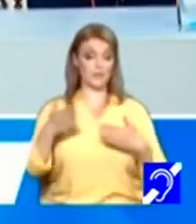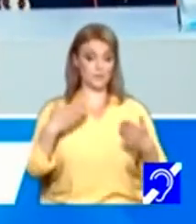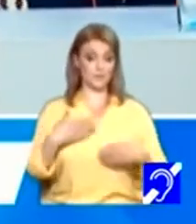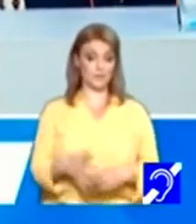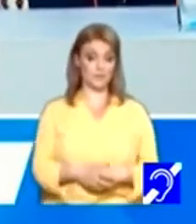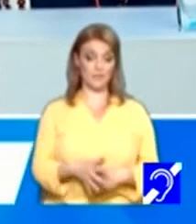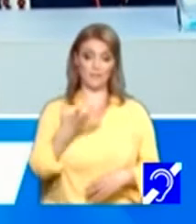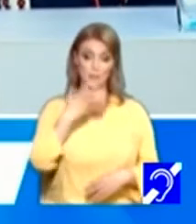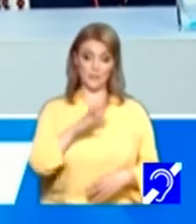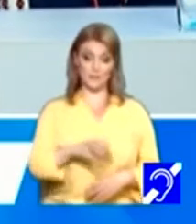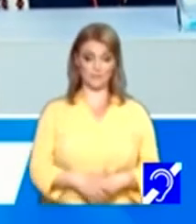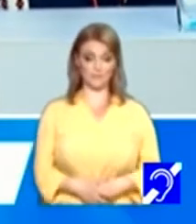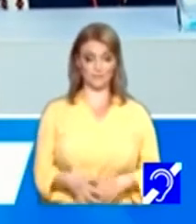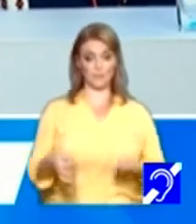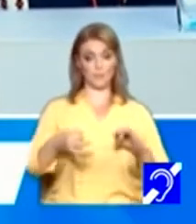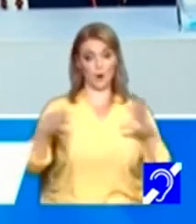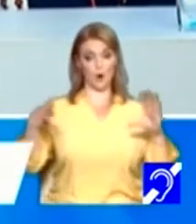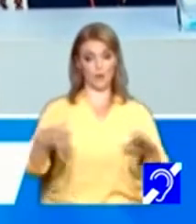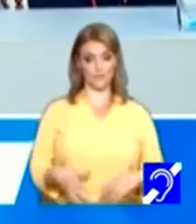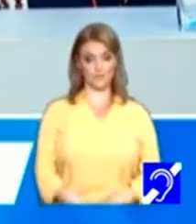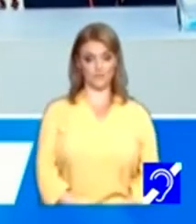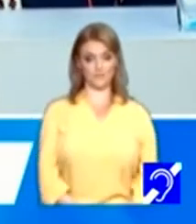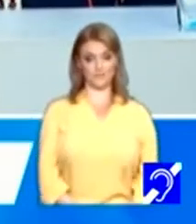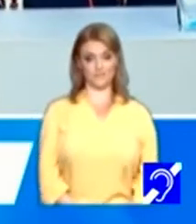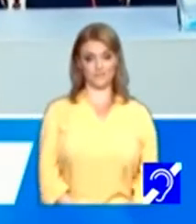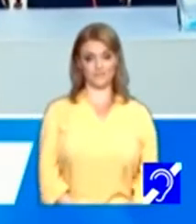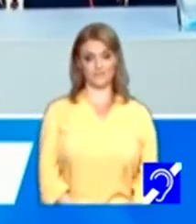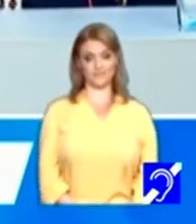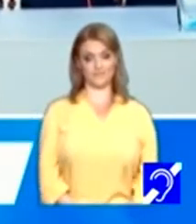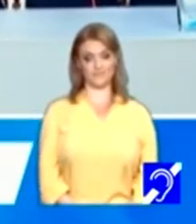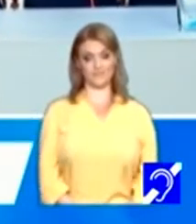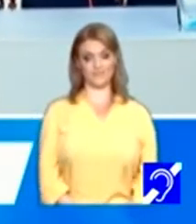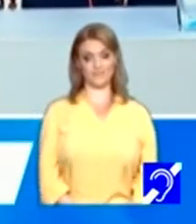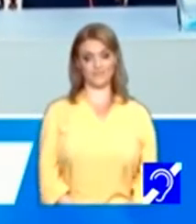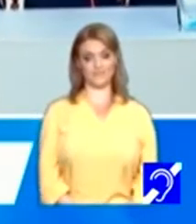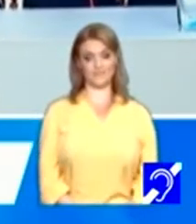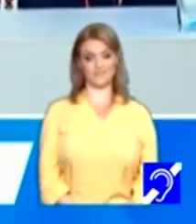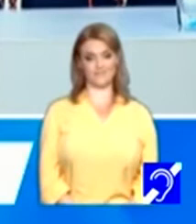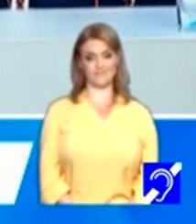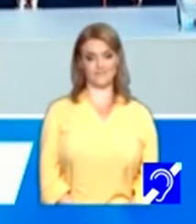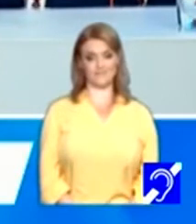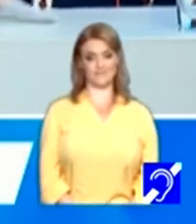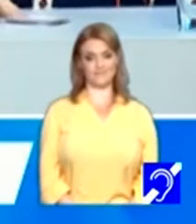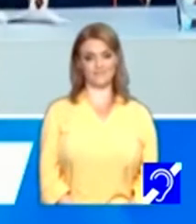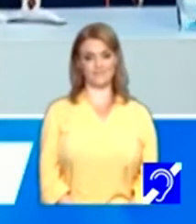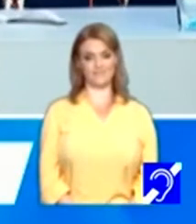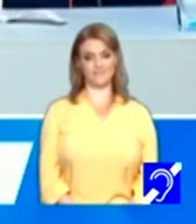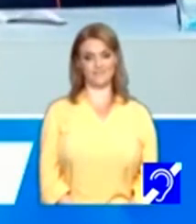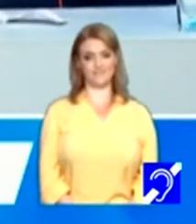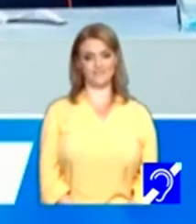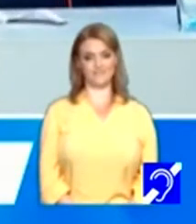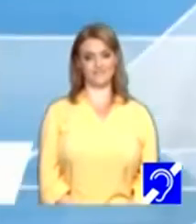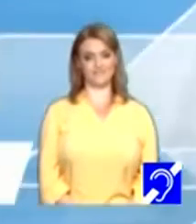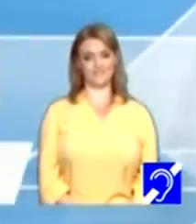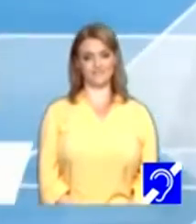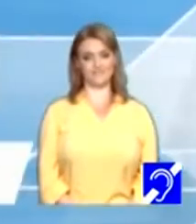productiv? N-ar trebui să spun lucrul ăsta, pentru că v-am spus să încercăm să fim imparțial, dar cred că a fost cea